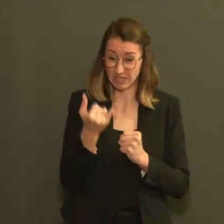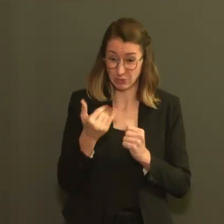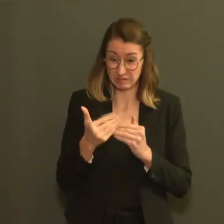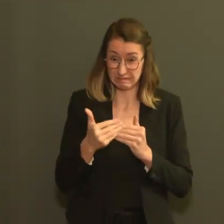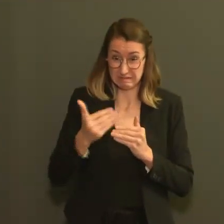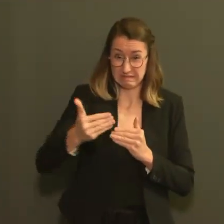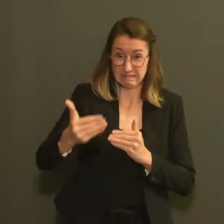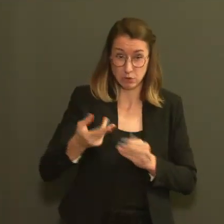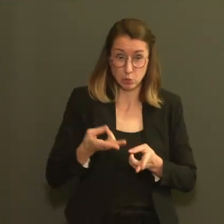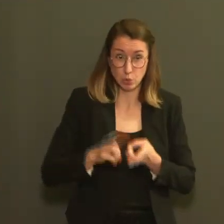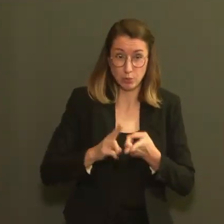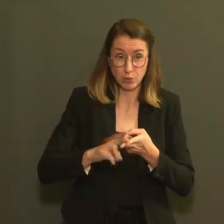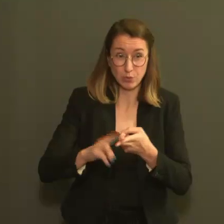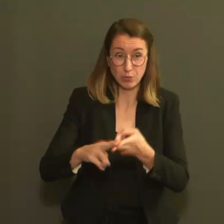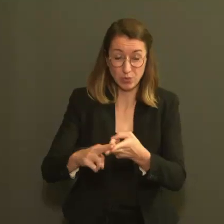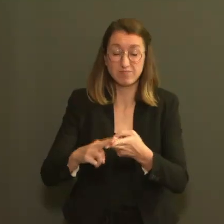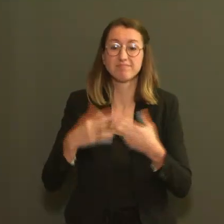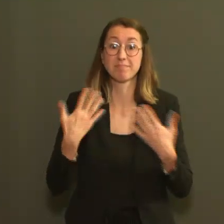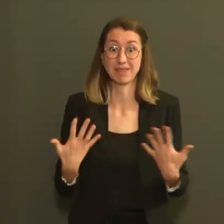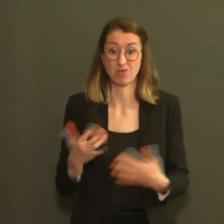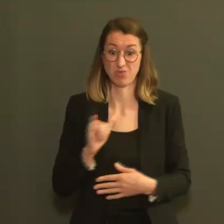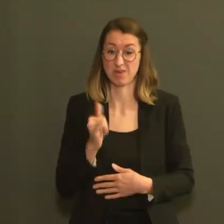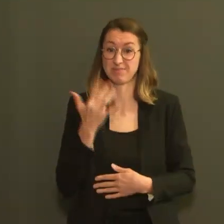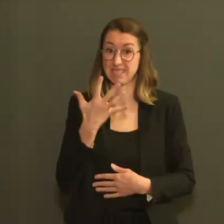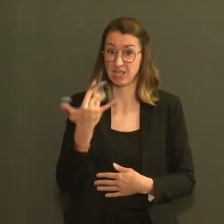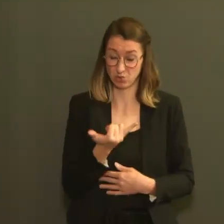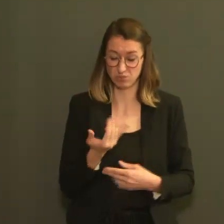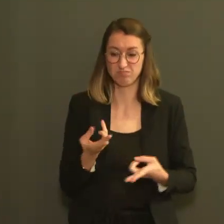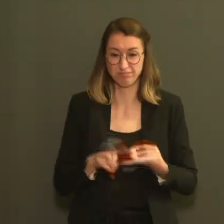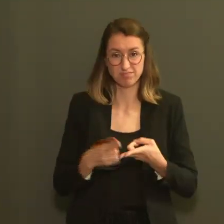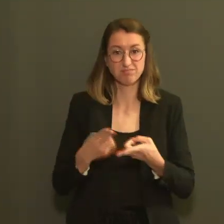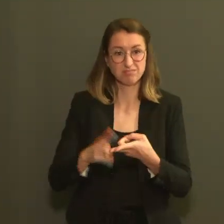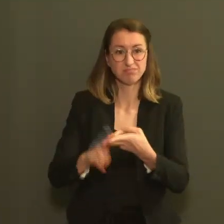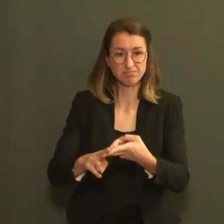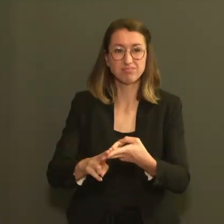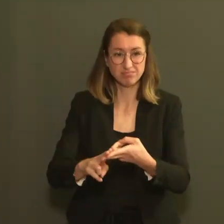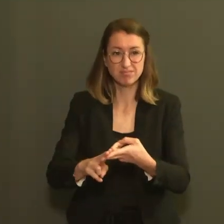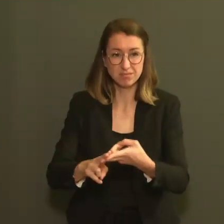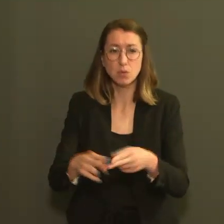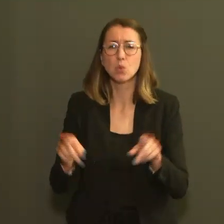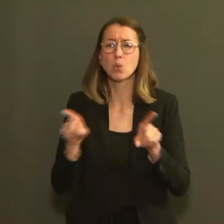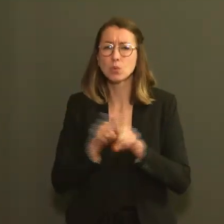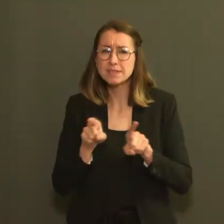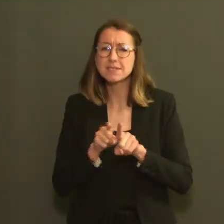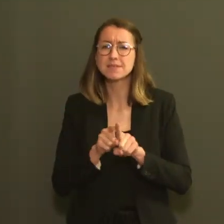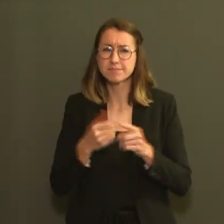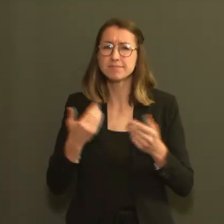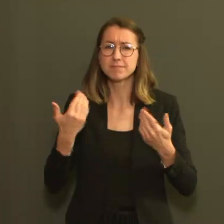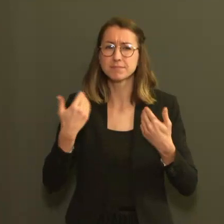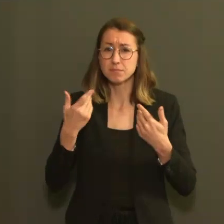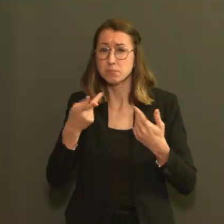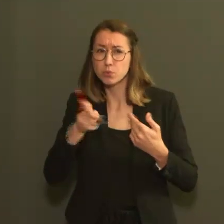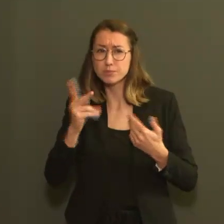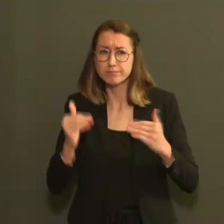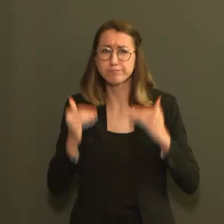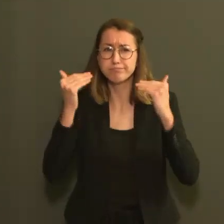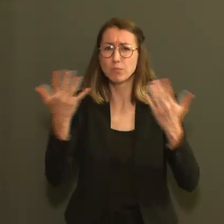En chiffres absolus liés à la population aussi, l'augmentation est la plus forte au niveau de la province de Liège et du Hainaut,